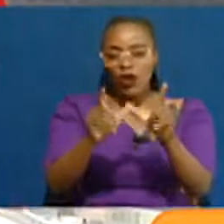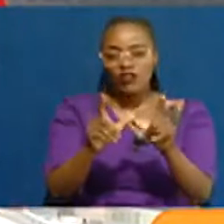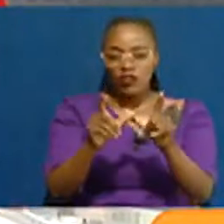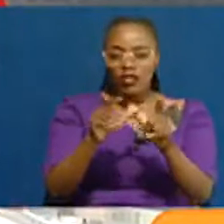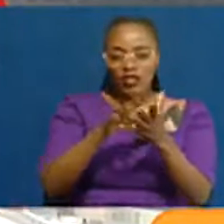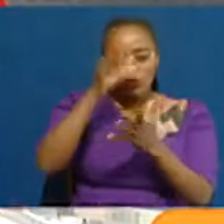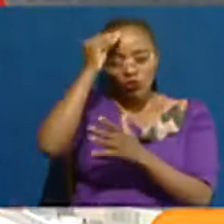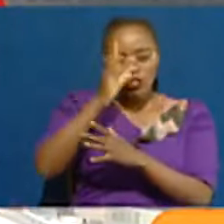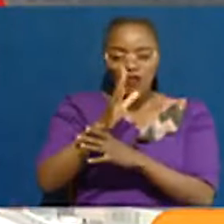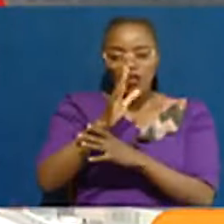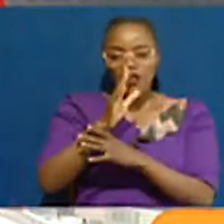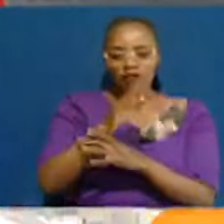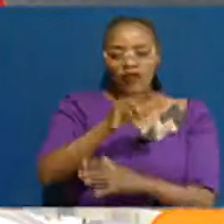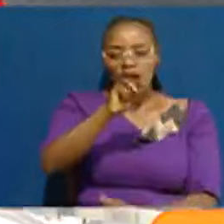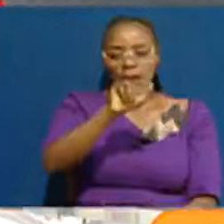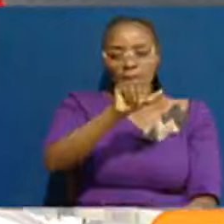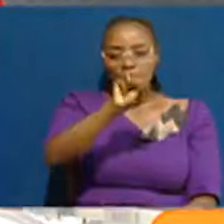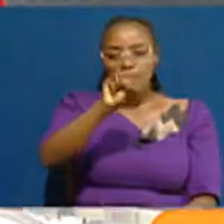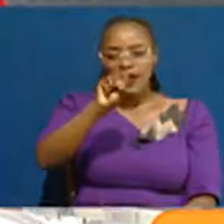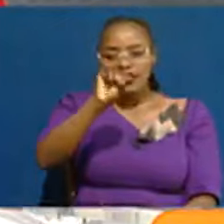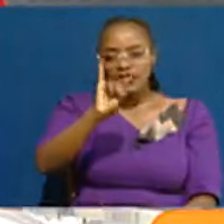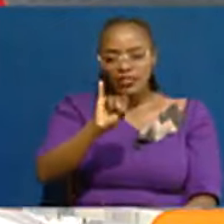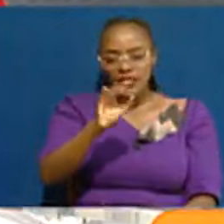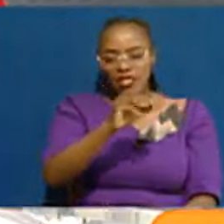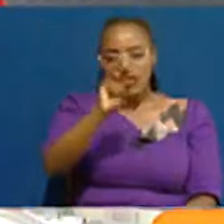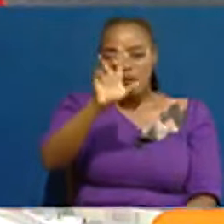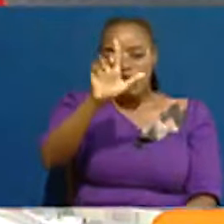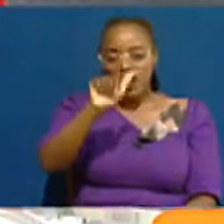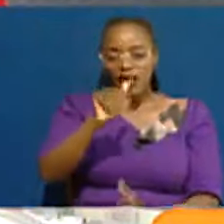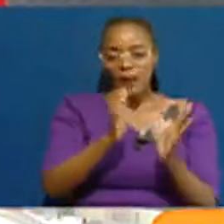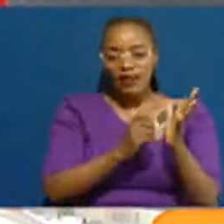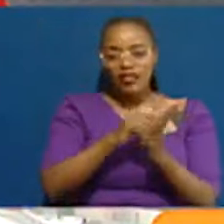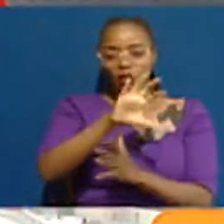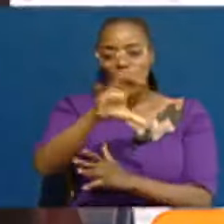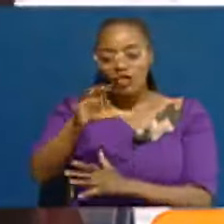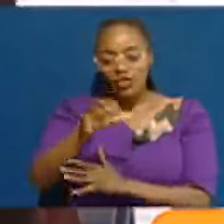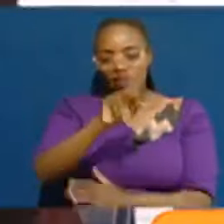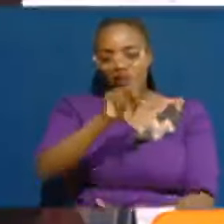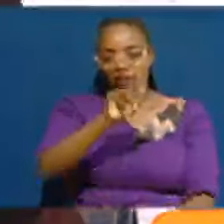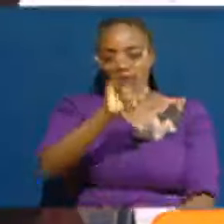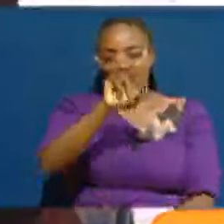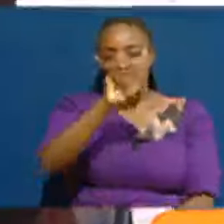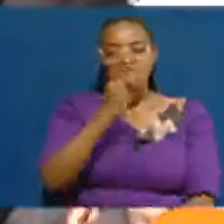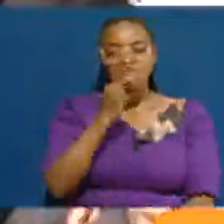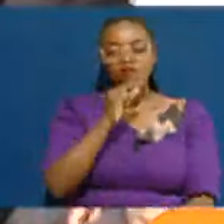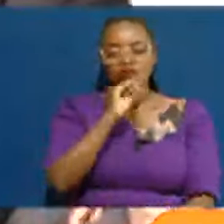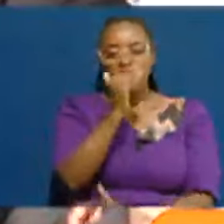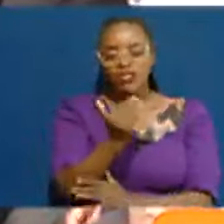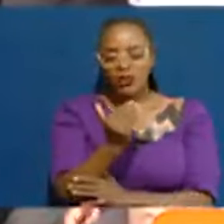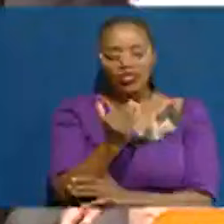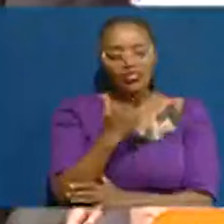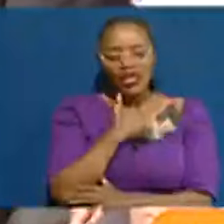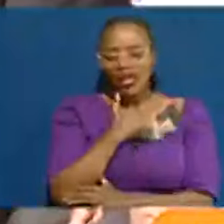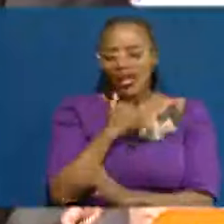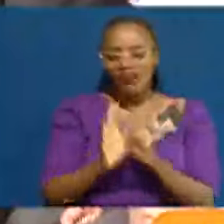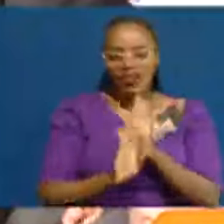wanafunzi wa shule ya wavulana ya Masi iliyo Mwala, kaunti ya Machakos, Kekai amesema kwamba mtoto wa kiume amesalia nyuma licha